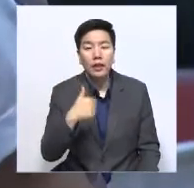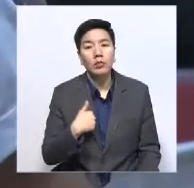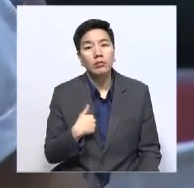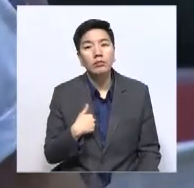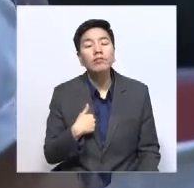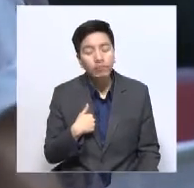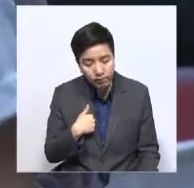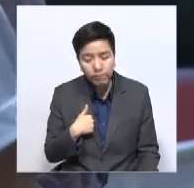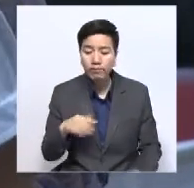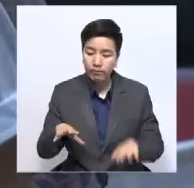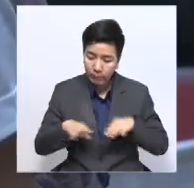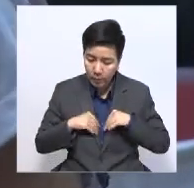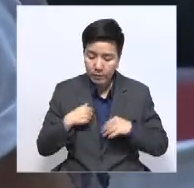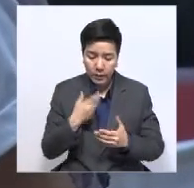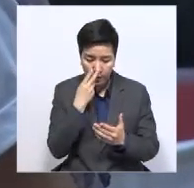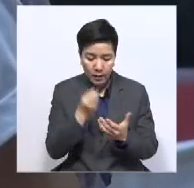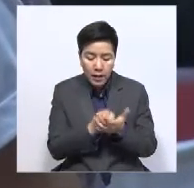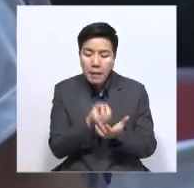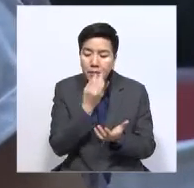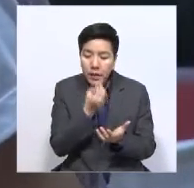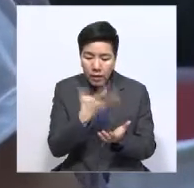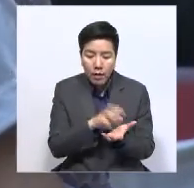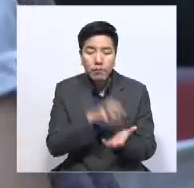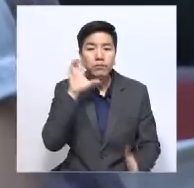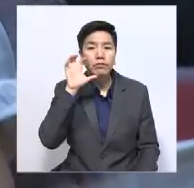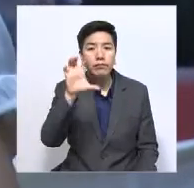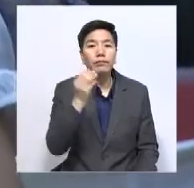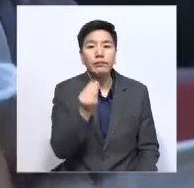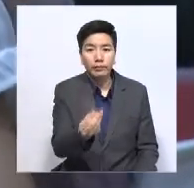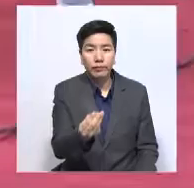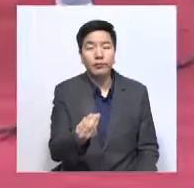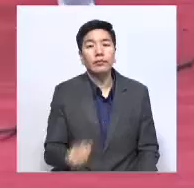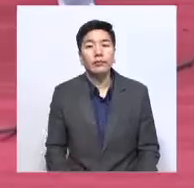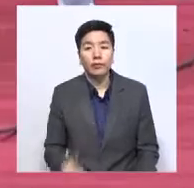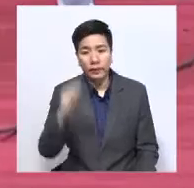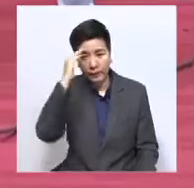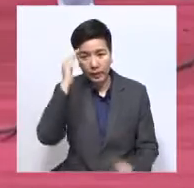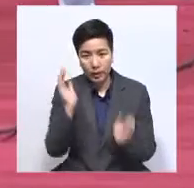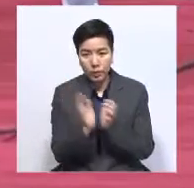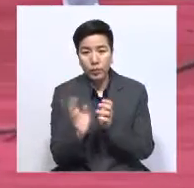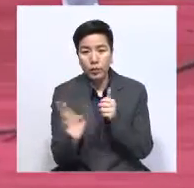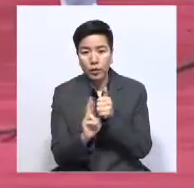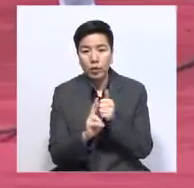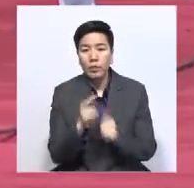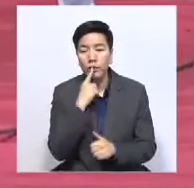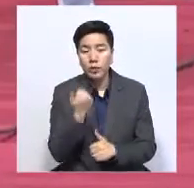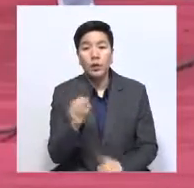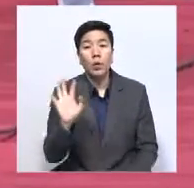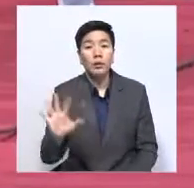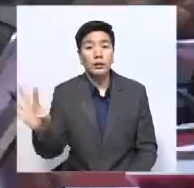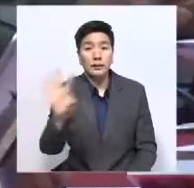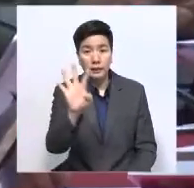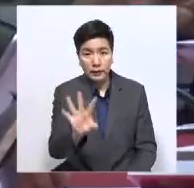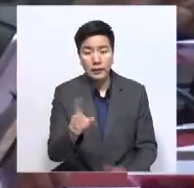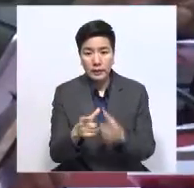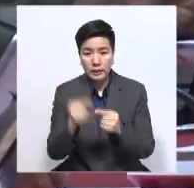ยยินดีที่จะรีวิวแล้วก็ทาน ทางพลตำรวจเอกวีรชัยก็เปิดเผยนะคะว่าเมื่อทั้ง4ค